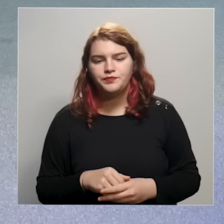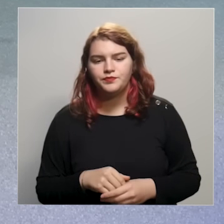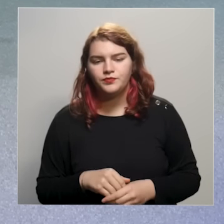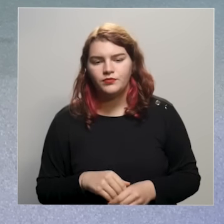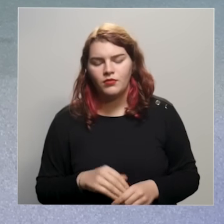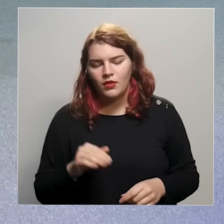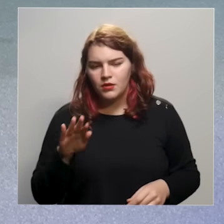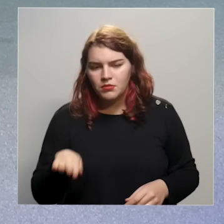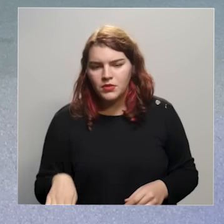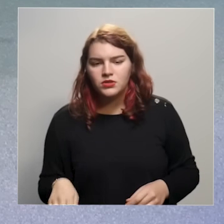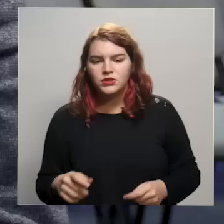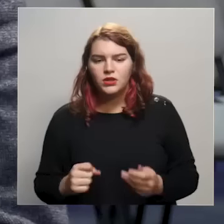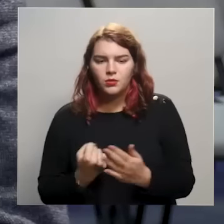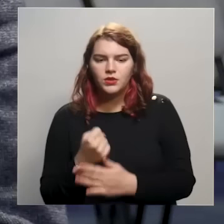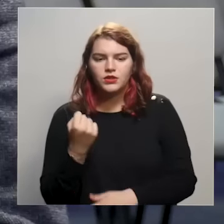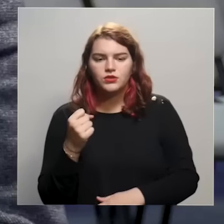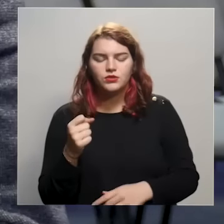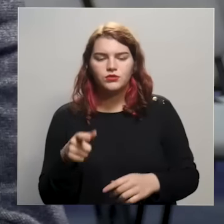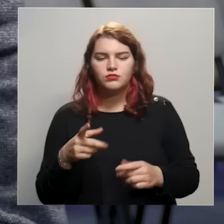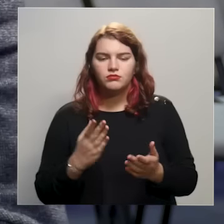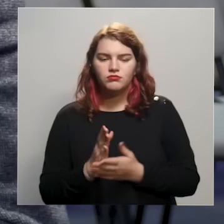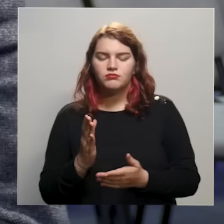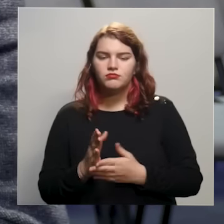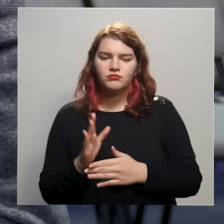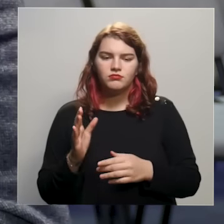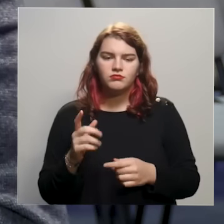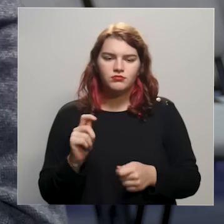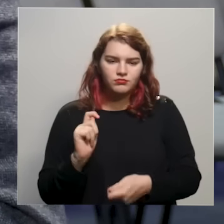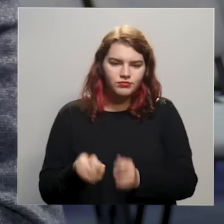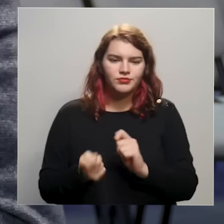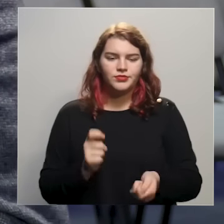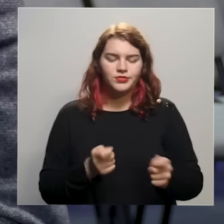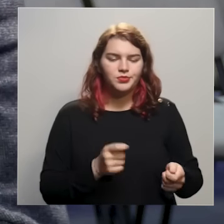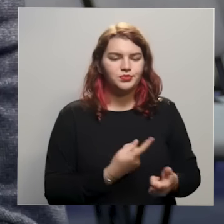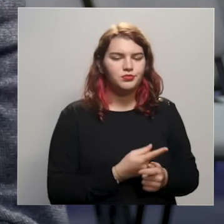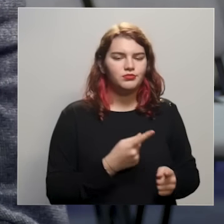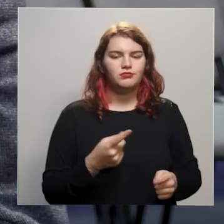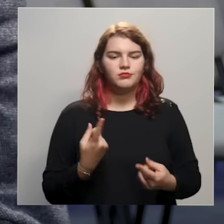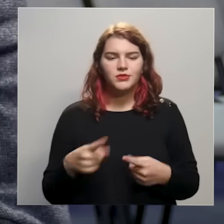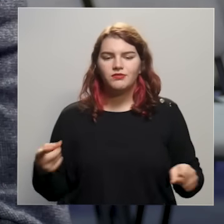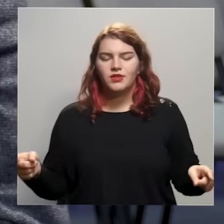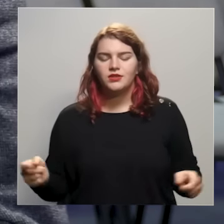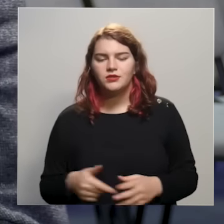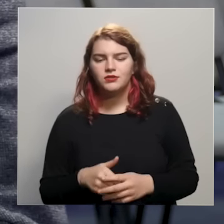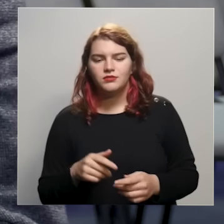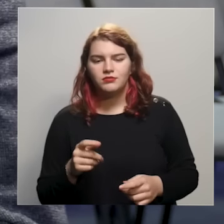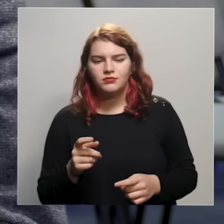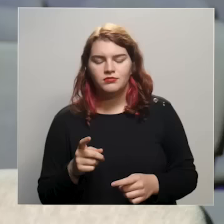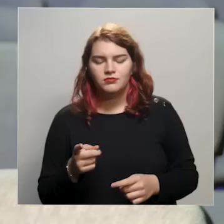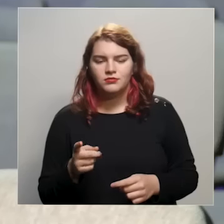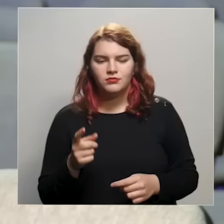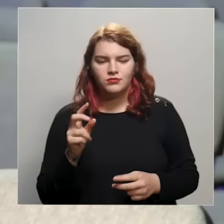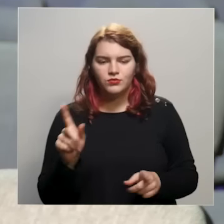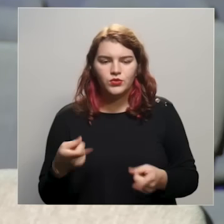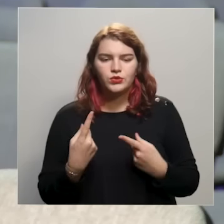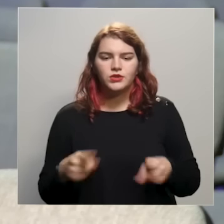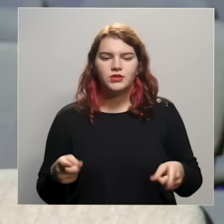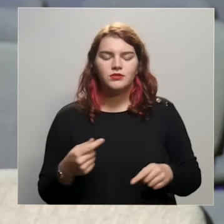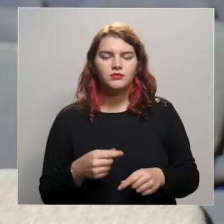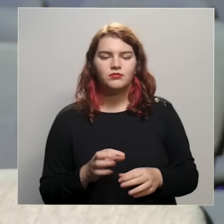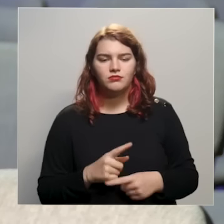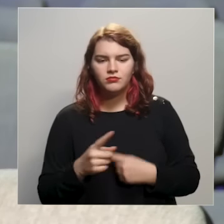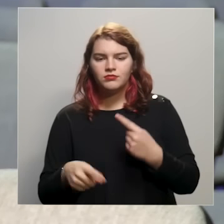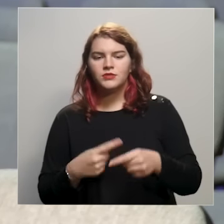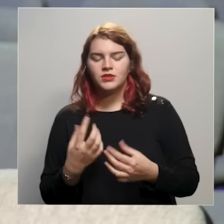De mici am crescut în domeniul ăsta al percuțiilor și s-a transmis. 10 frați, o familie